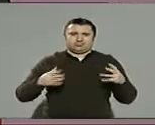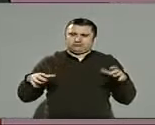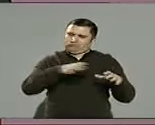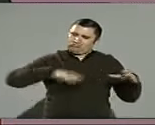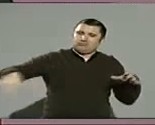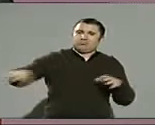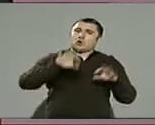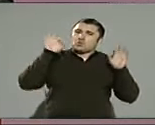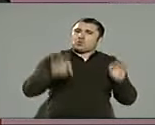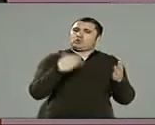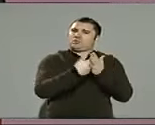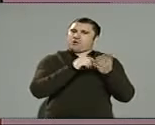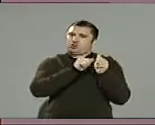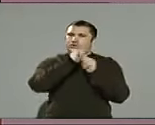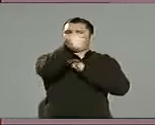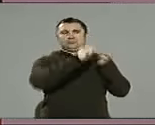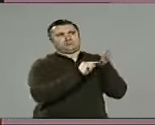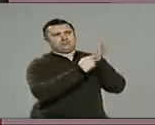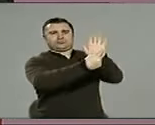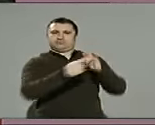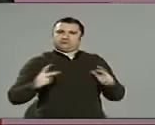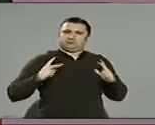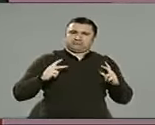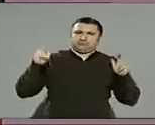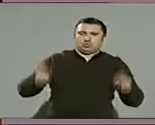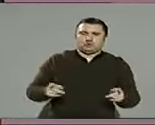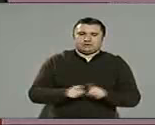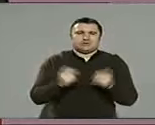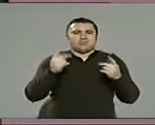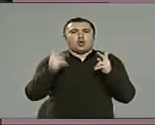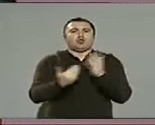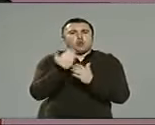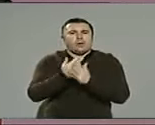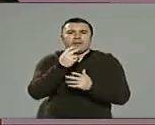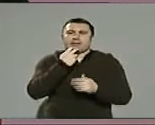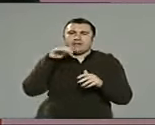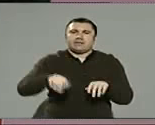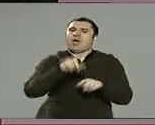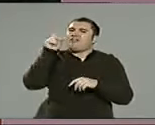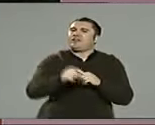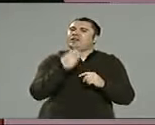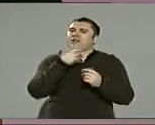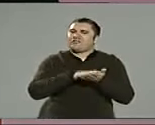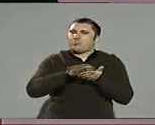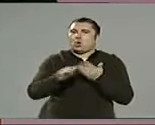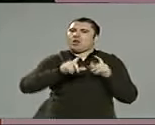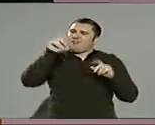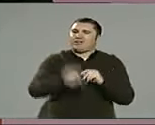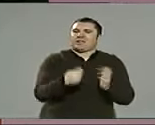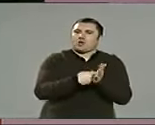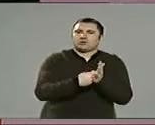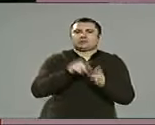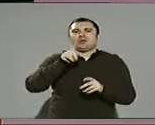Beispiel vorangehen, mit mehr erneuerbaren Energien, mit weniger Energieverbrauch, weniger Kosten und weniger Treibhausgasen. Das